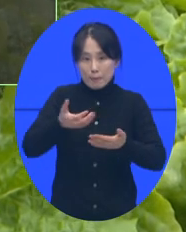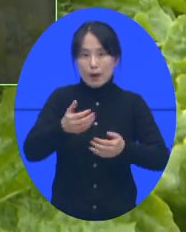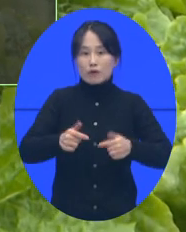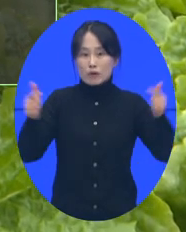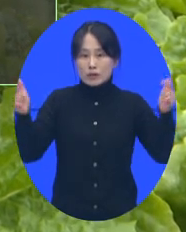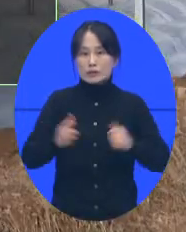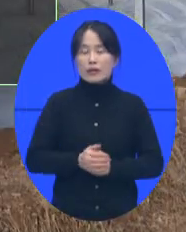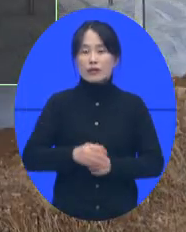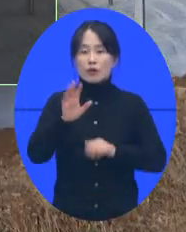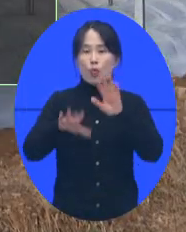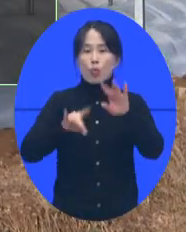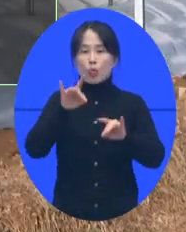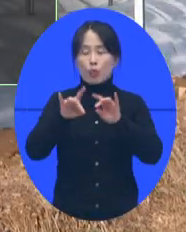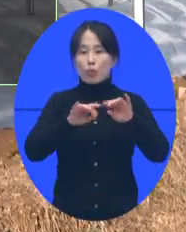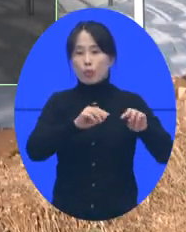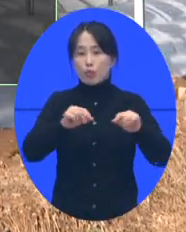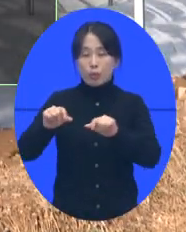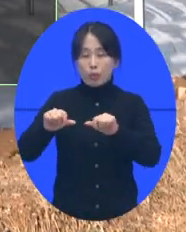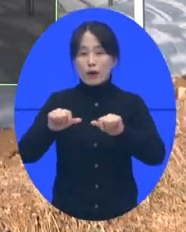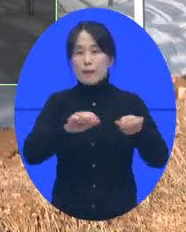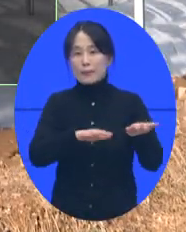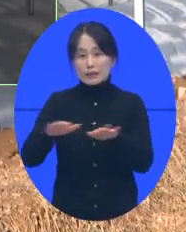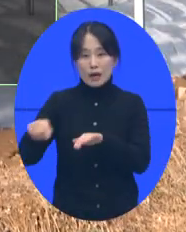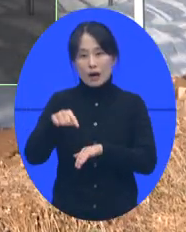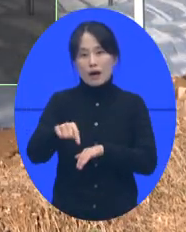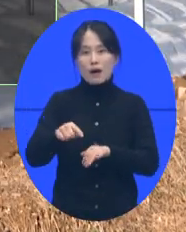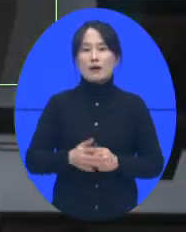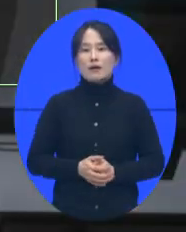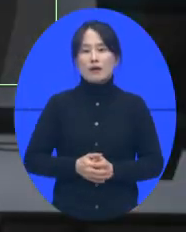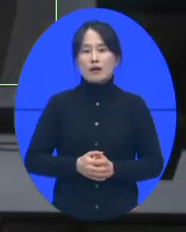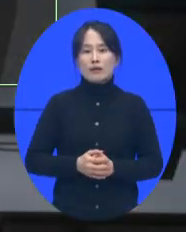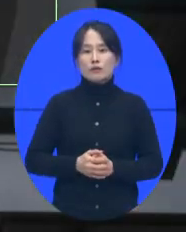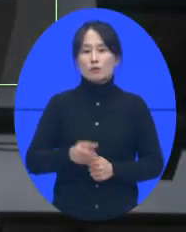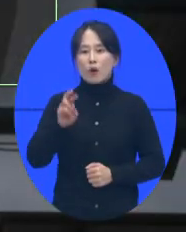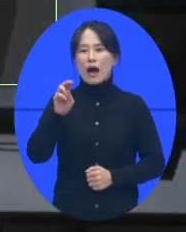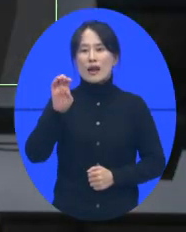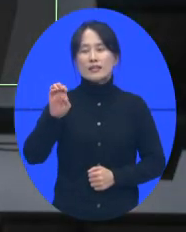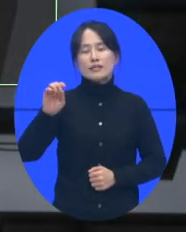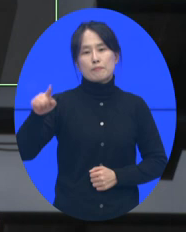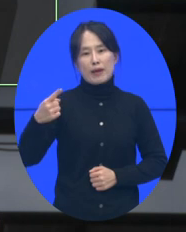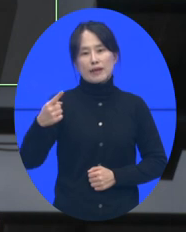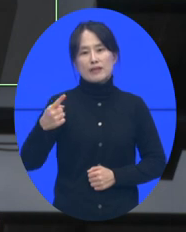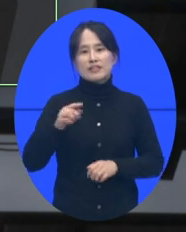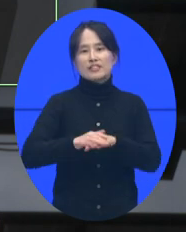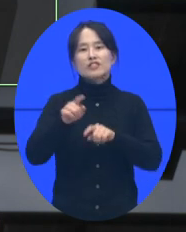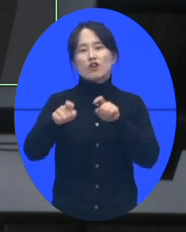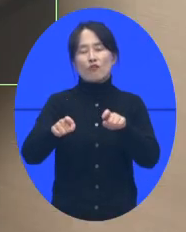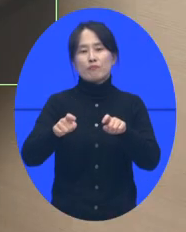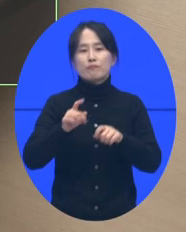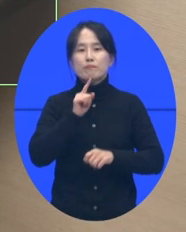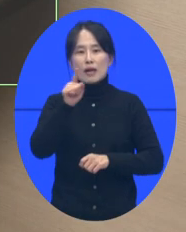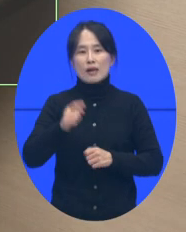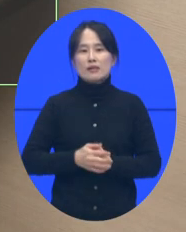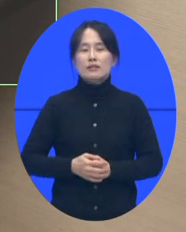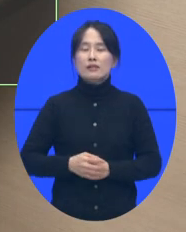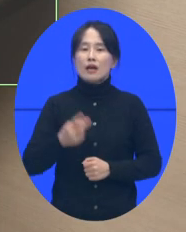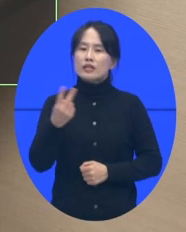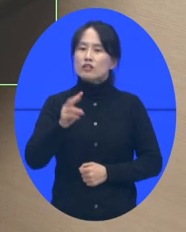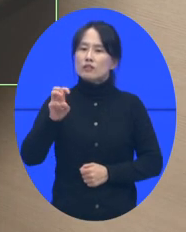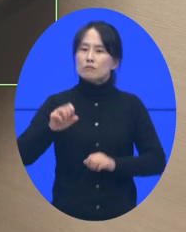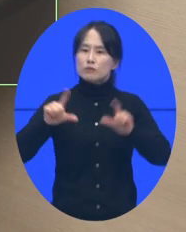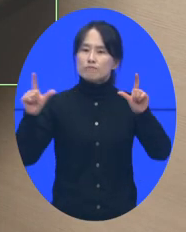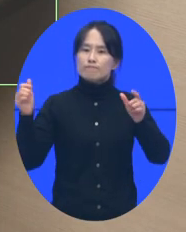바다숲의 조성, 경기도형 영농형 태양광 모델을 구축해 농촌 아리백을 실현하겠다는 것. 이를 통해